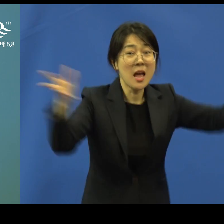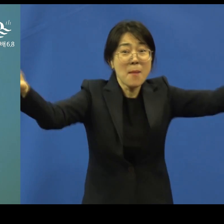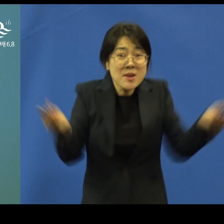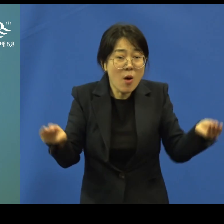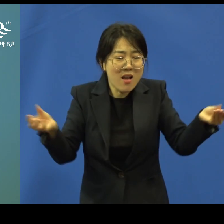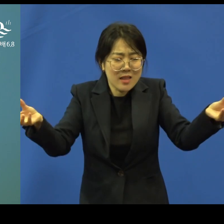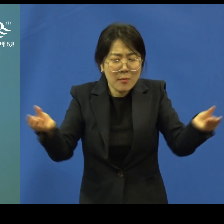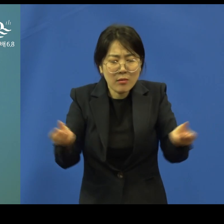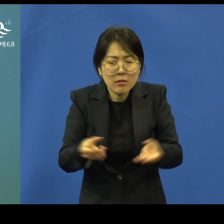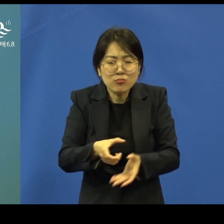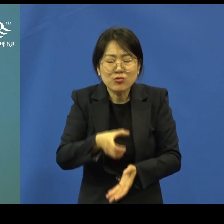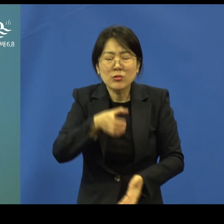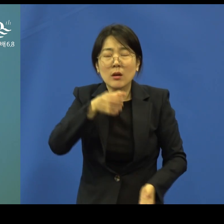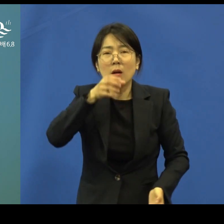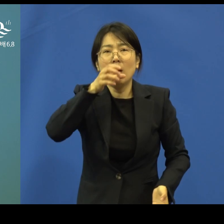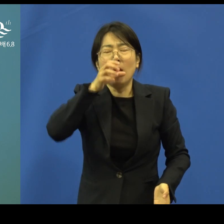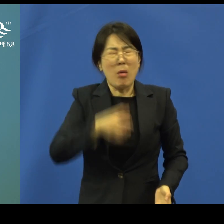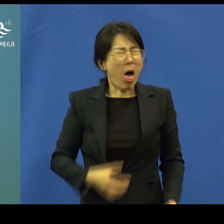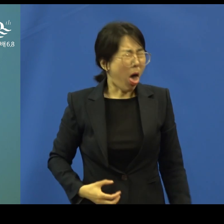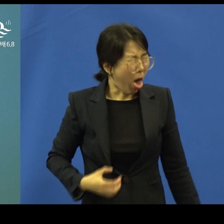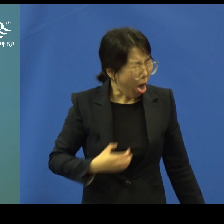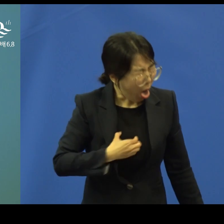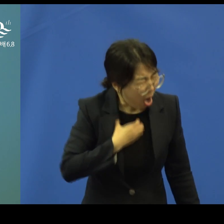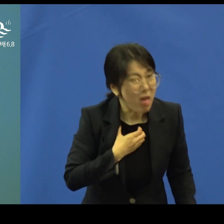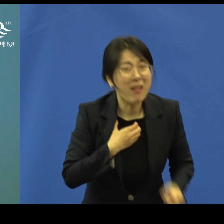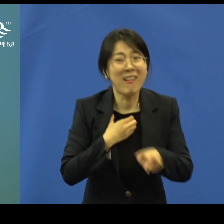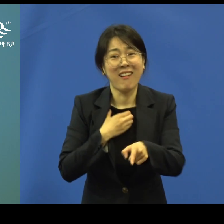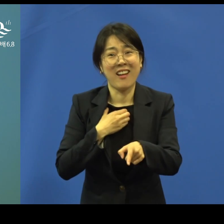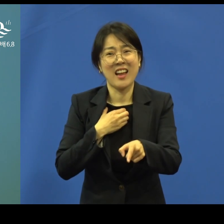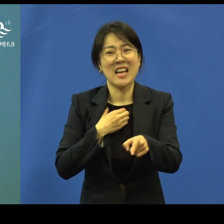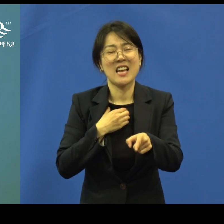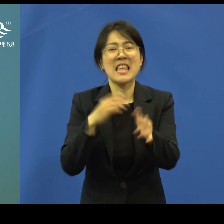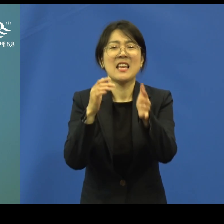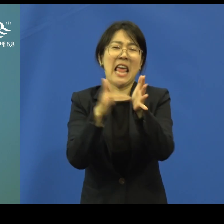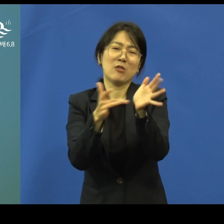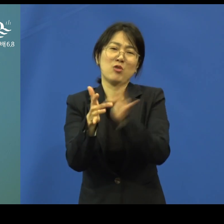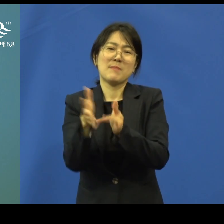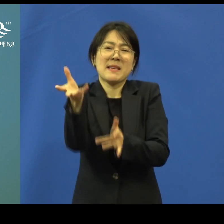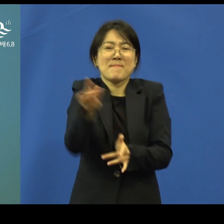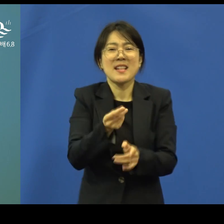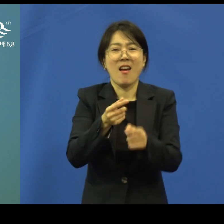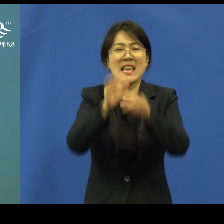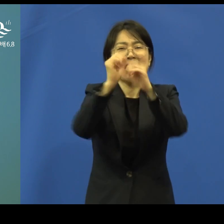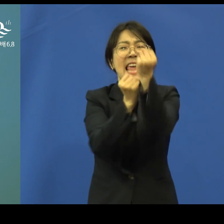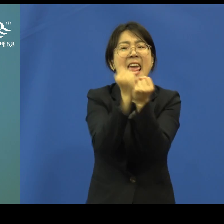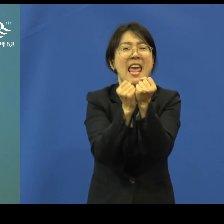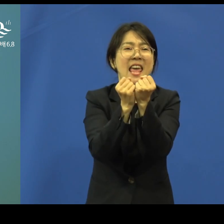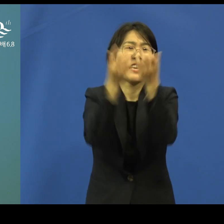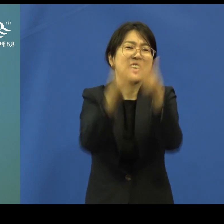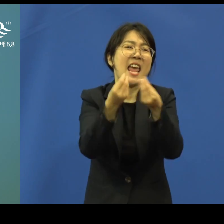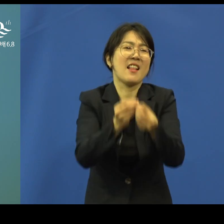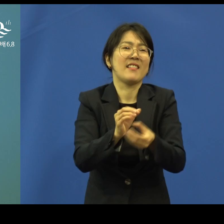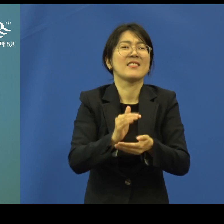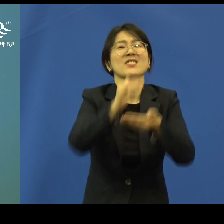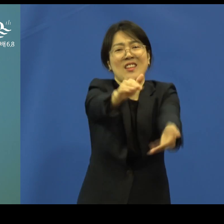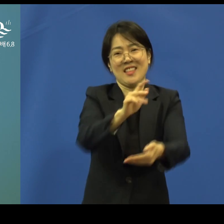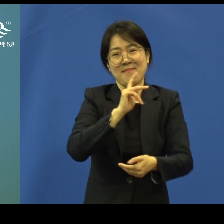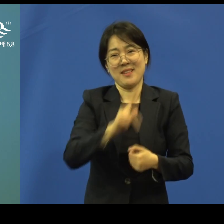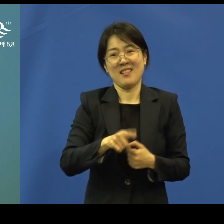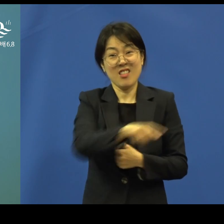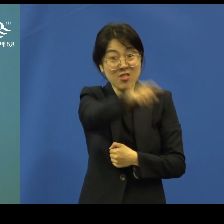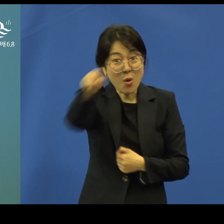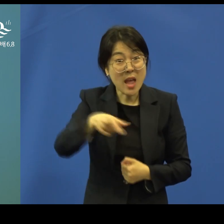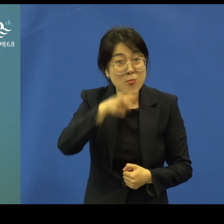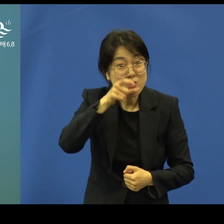실제로 이 라오디게아에 일어난 이 도시의 상황이었습니다. 그런데 이제 주님이 라오디게아 교회의 모습이 꼭 그와 같다 이렇게 얘기한